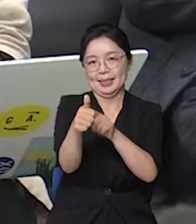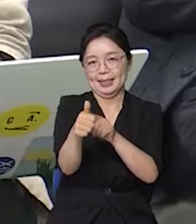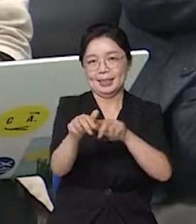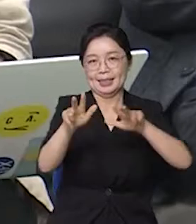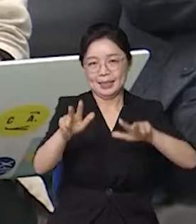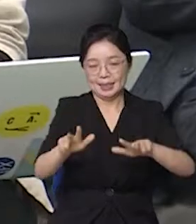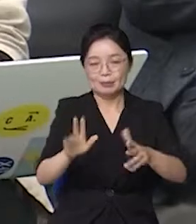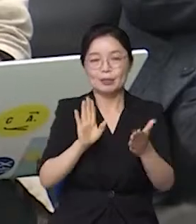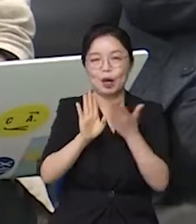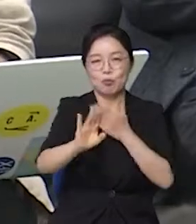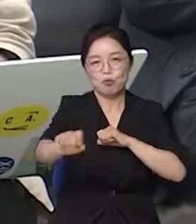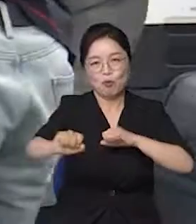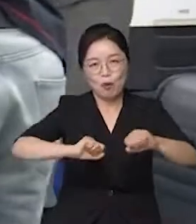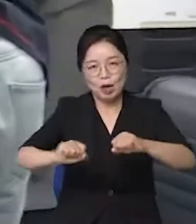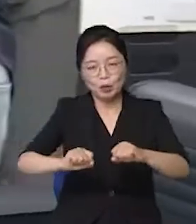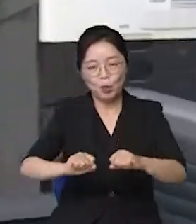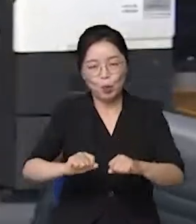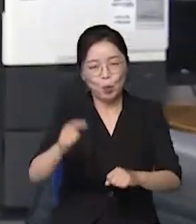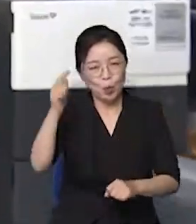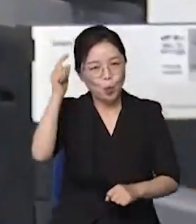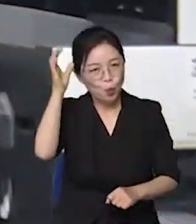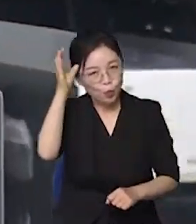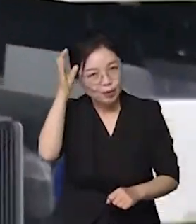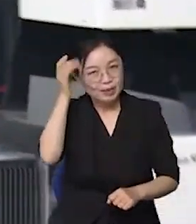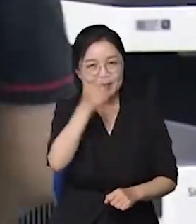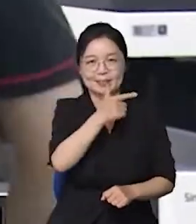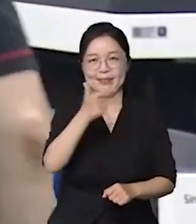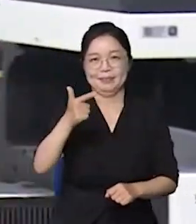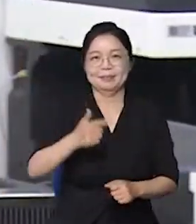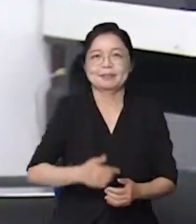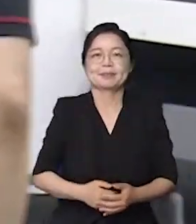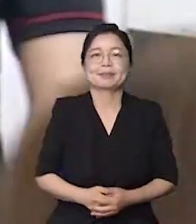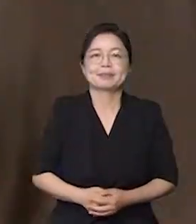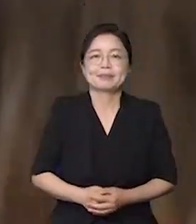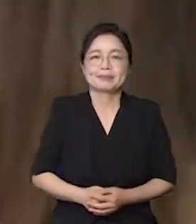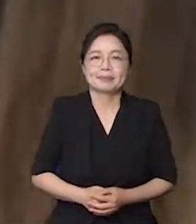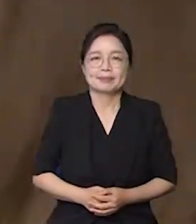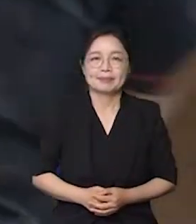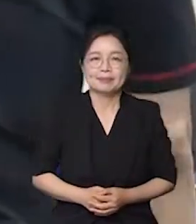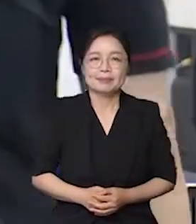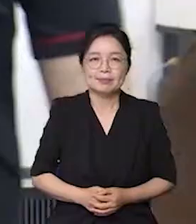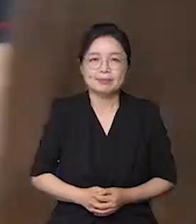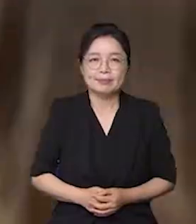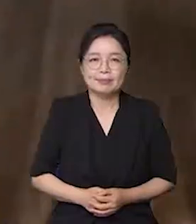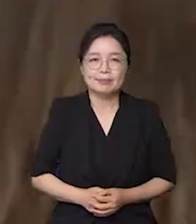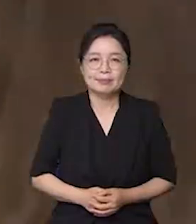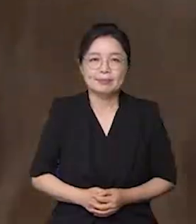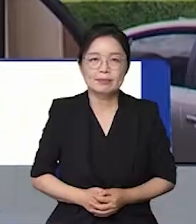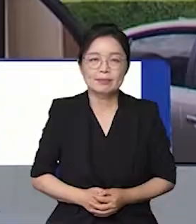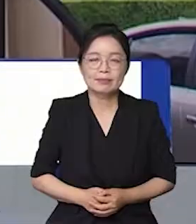향후 행보에 관심이 모아지고 있습니다. KBC 정의진입니다.